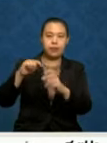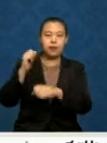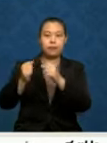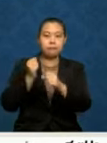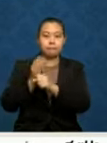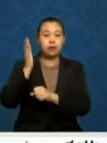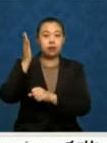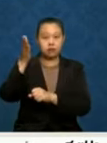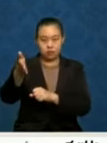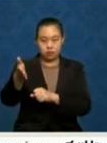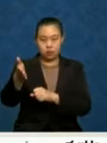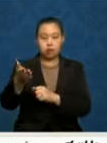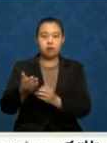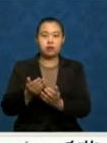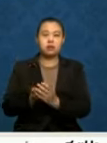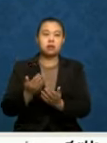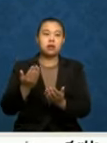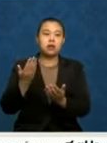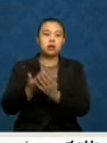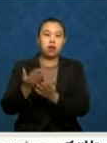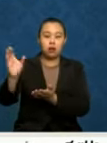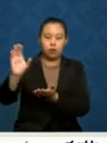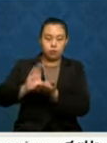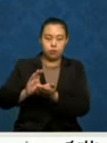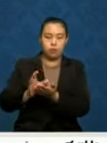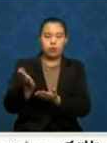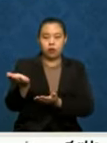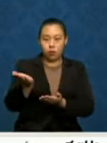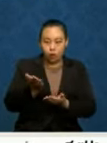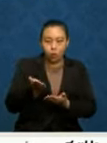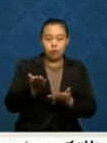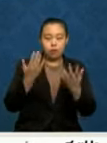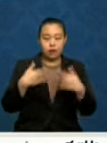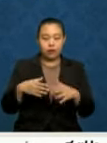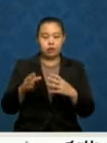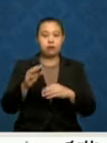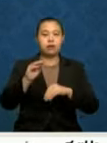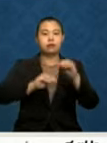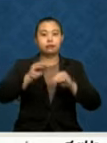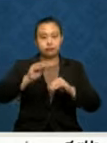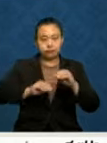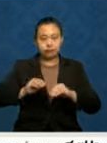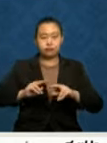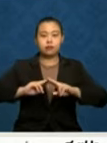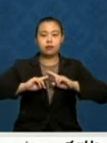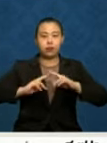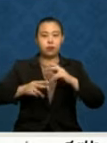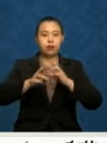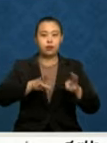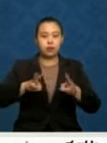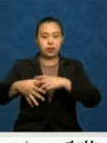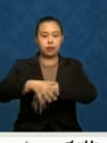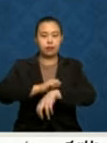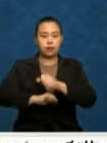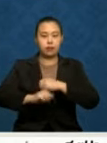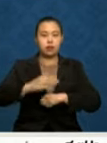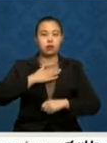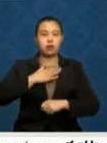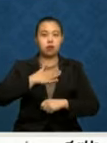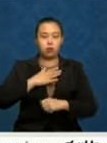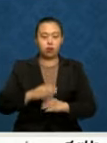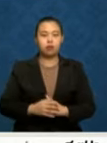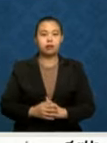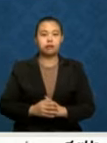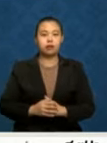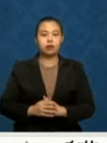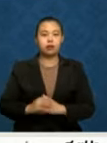จะมาถัวจ่ายในส่วนที่ขาดในส่วนนั้นนะครับในทางปฏิบัติเราก็จะใช้แนวทางปฏิบัติที่ดำเนินการมา